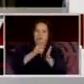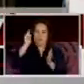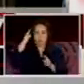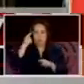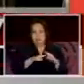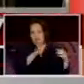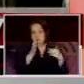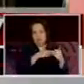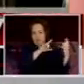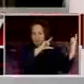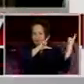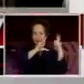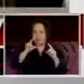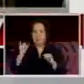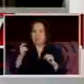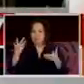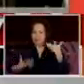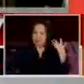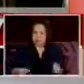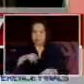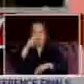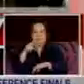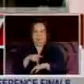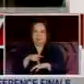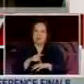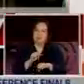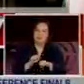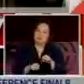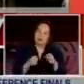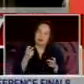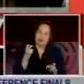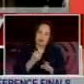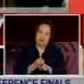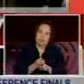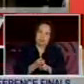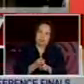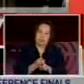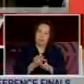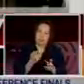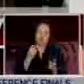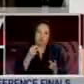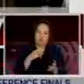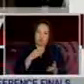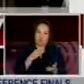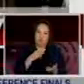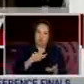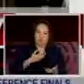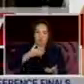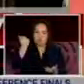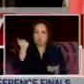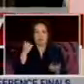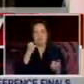in the world. That's why it is difficult to win in any international election, in any international